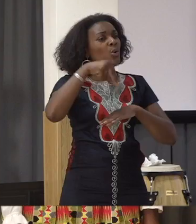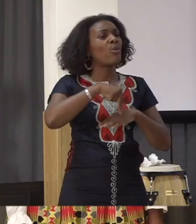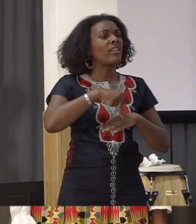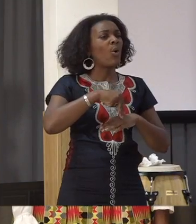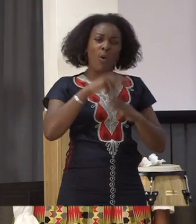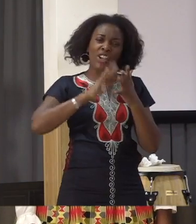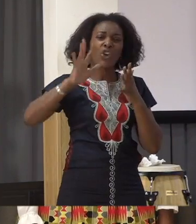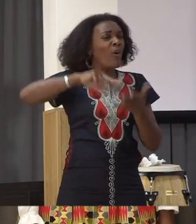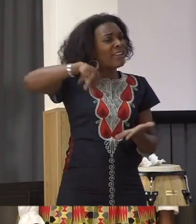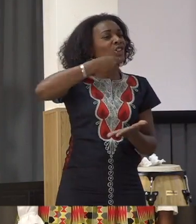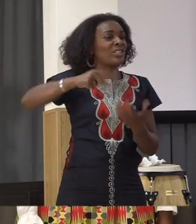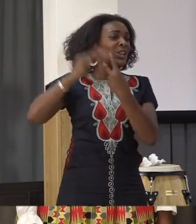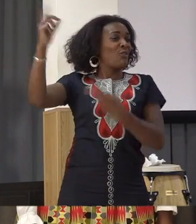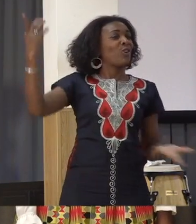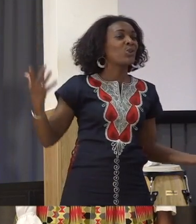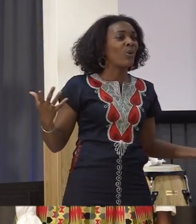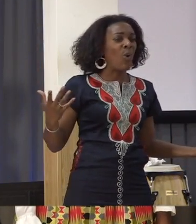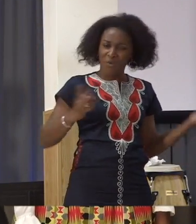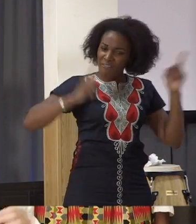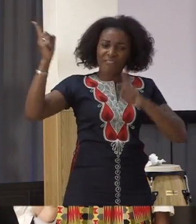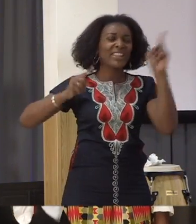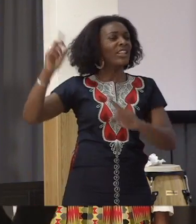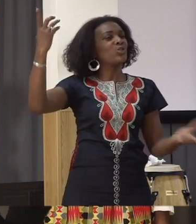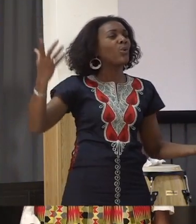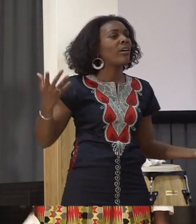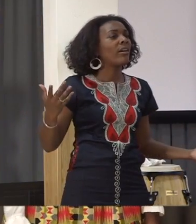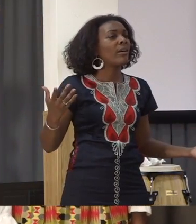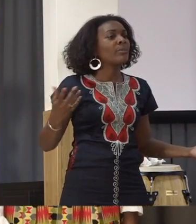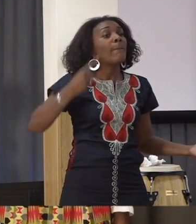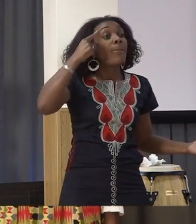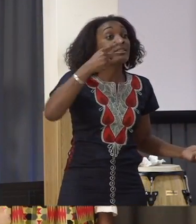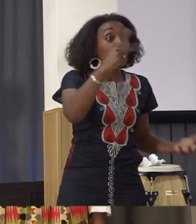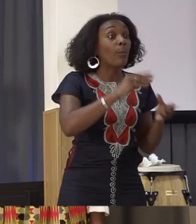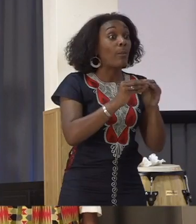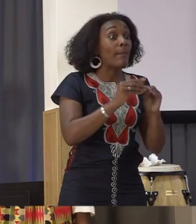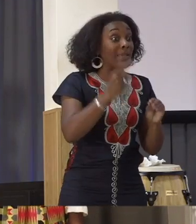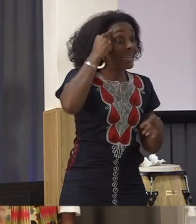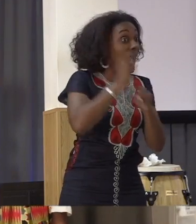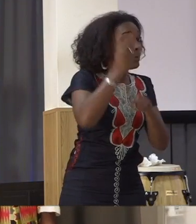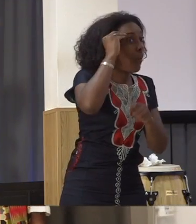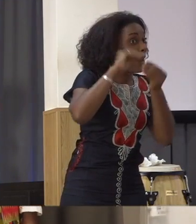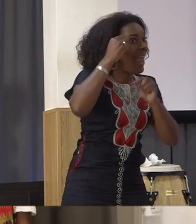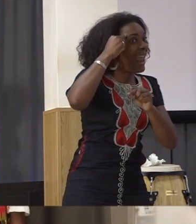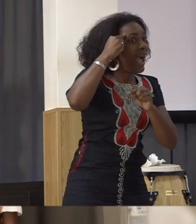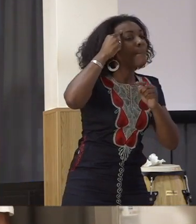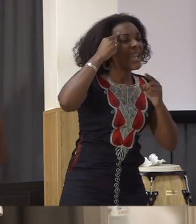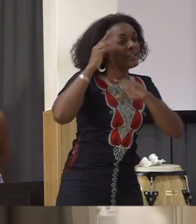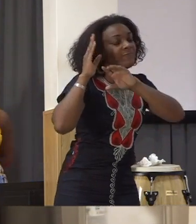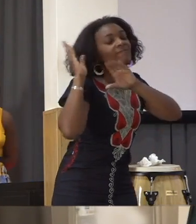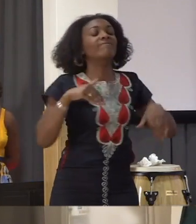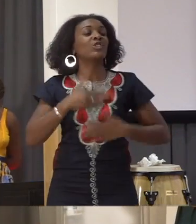devant notre Dieu. Et nous allons fêter notre Seigneur. Pense à ton épreuve, pense à tes soucis, pense à ce que Dieu